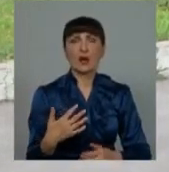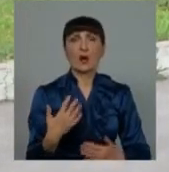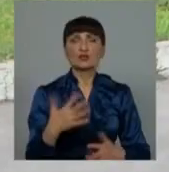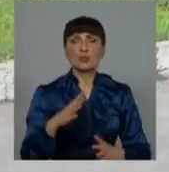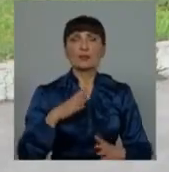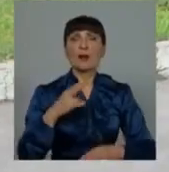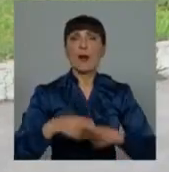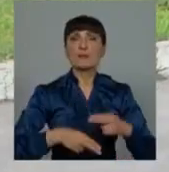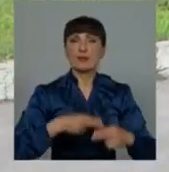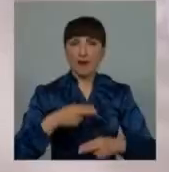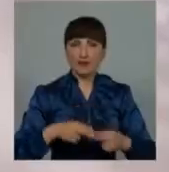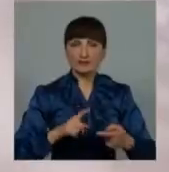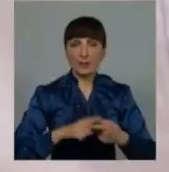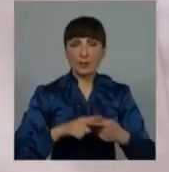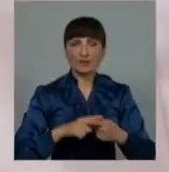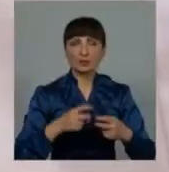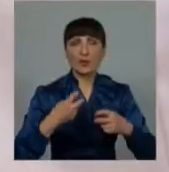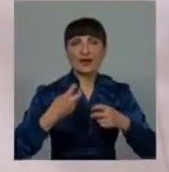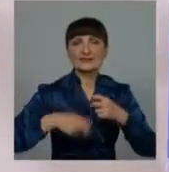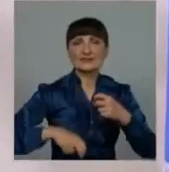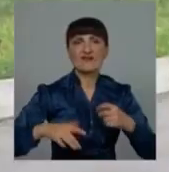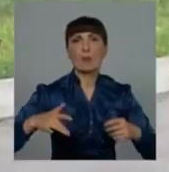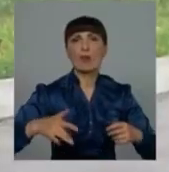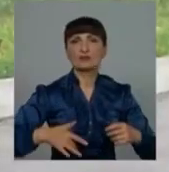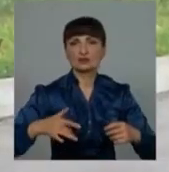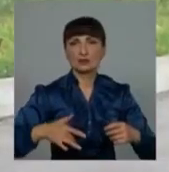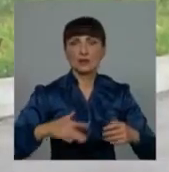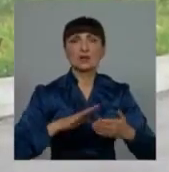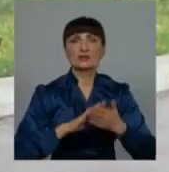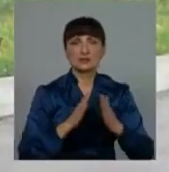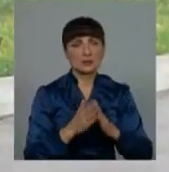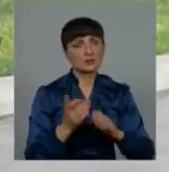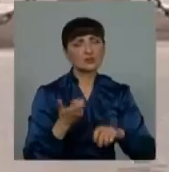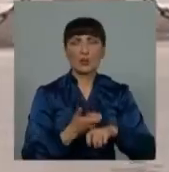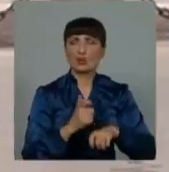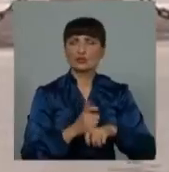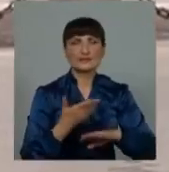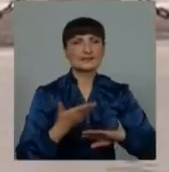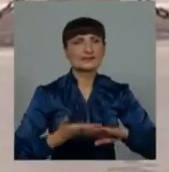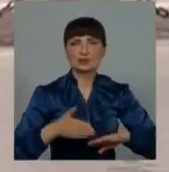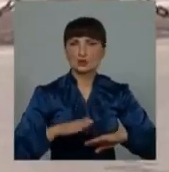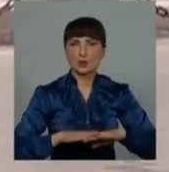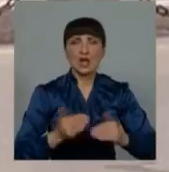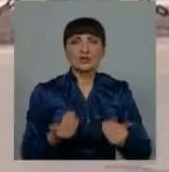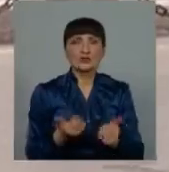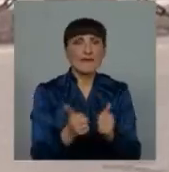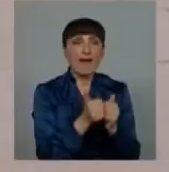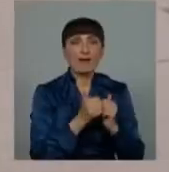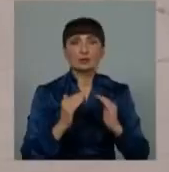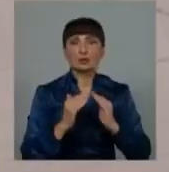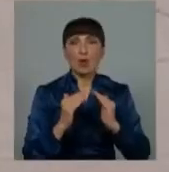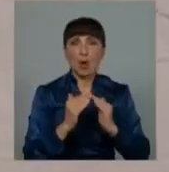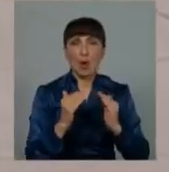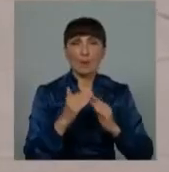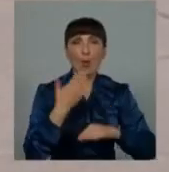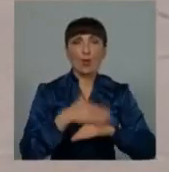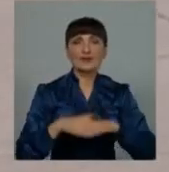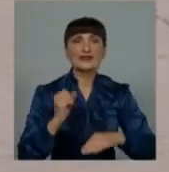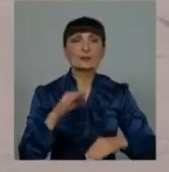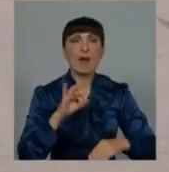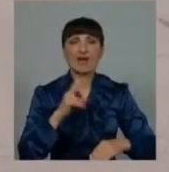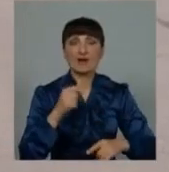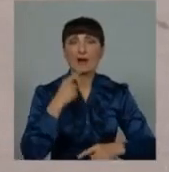Произведена операция по поводу разрыва печени. Состояние остается крайне тяжелым. Жители близлежащих домов, расположенных по улице